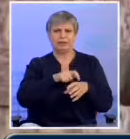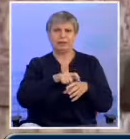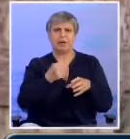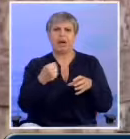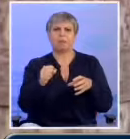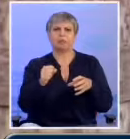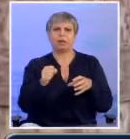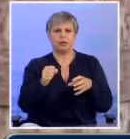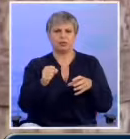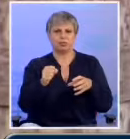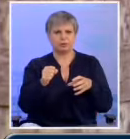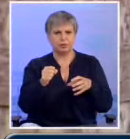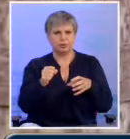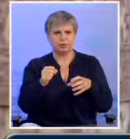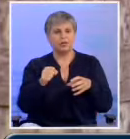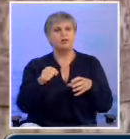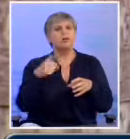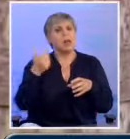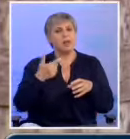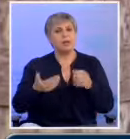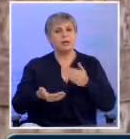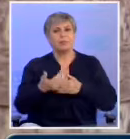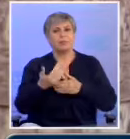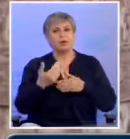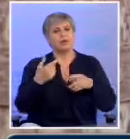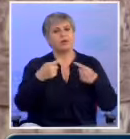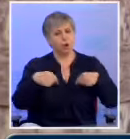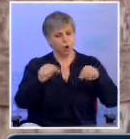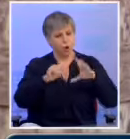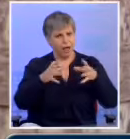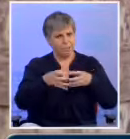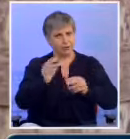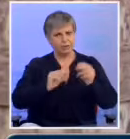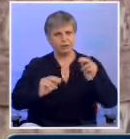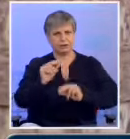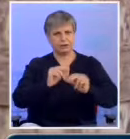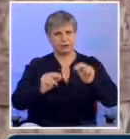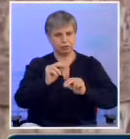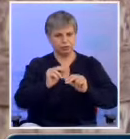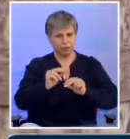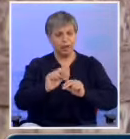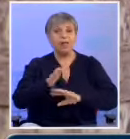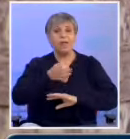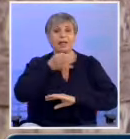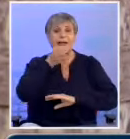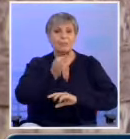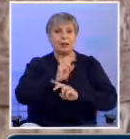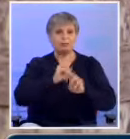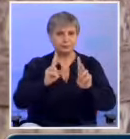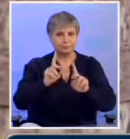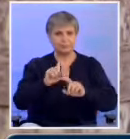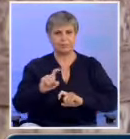στη θέση αυτή προηγουμένως, στην διάρκεια της λειτουργίας της Επιτροπής, ήταν ότι δεν